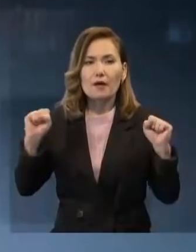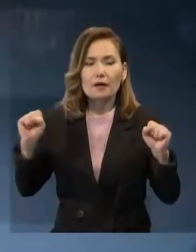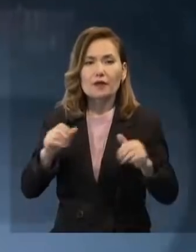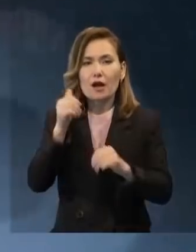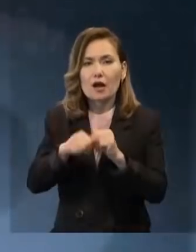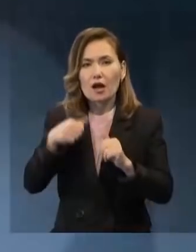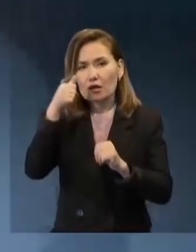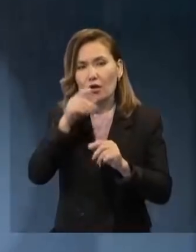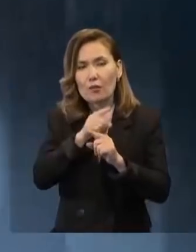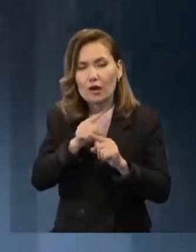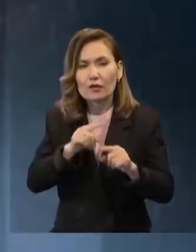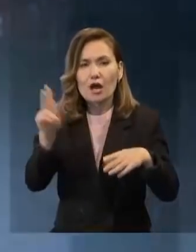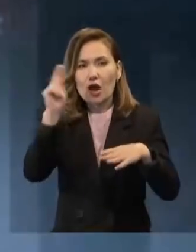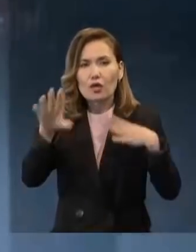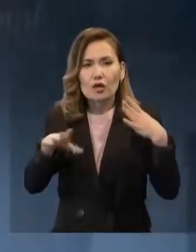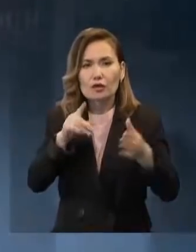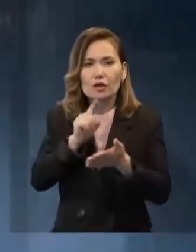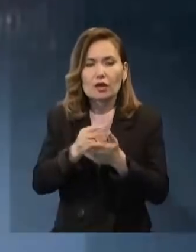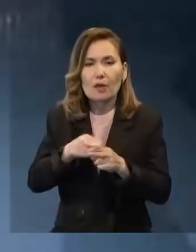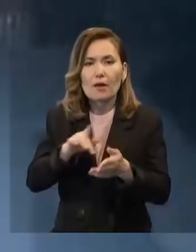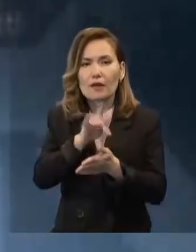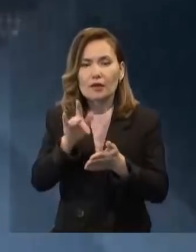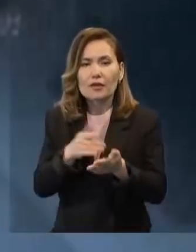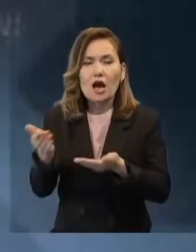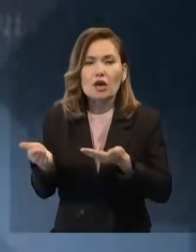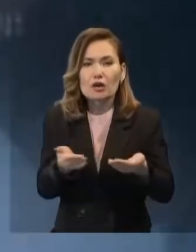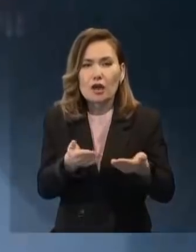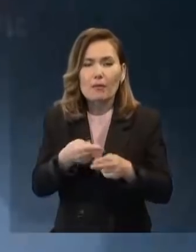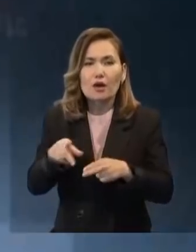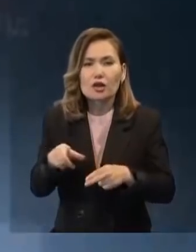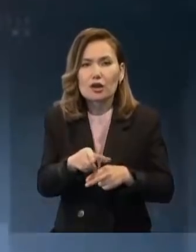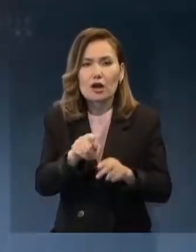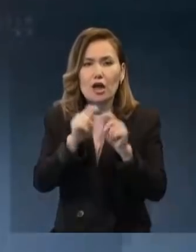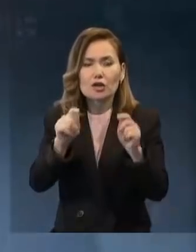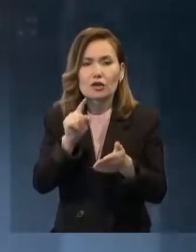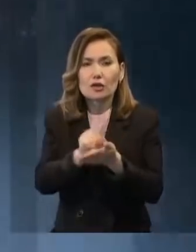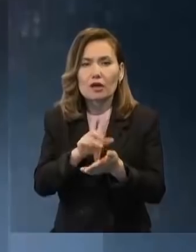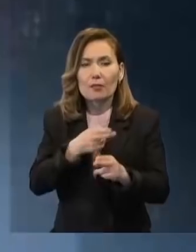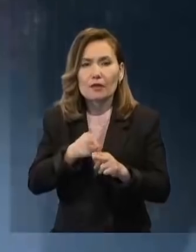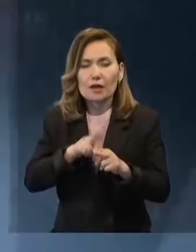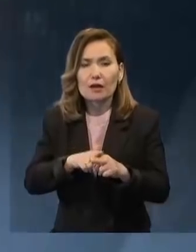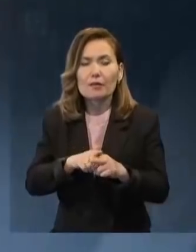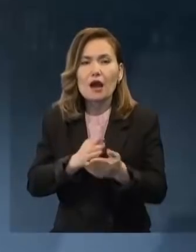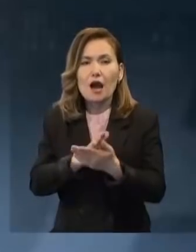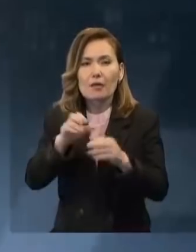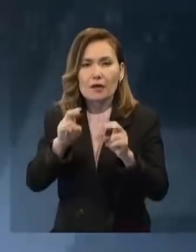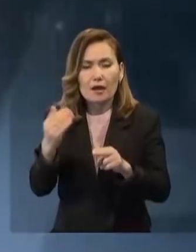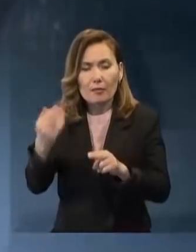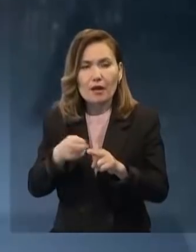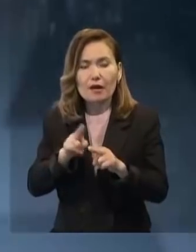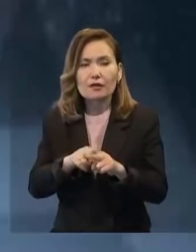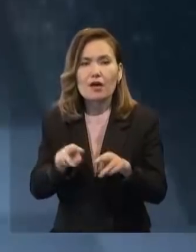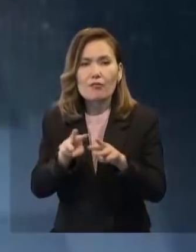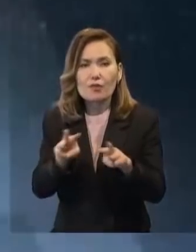Биатлоншылар жыл бойы үздіксіз жаттығу тиіс. Ол үшін шаһарда шаңғы роллер трассасы болу керек. Ридерлік қоғам қайраткерлері билікке бұл